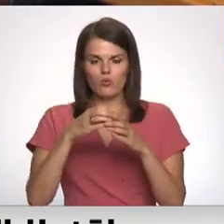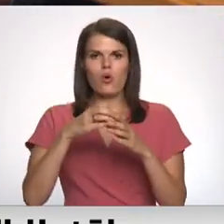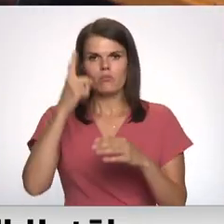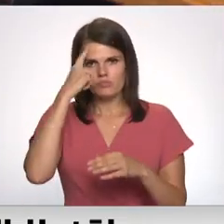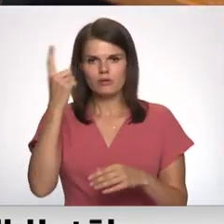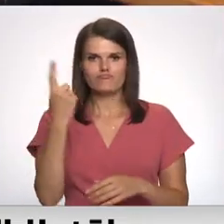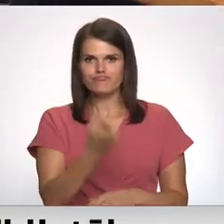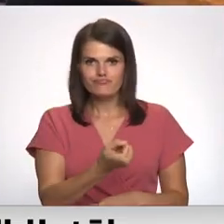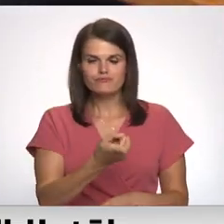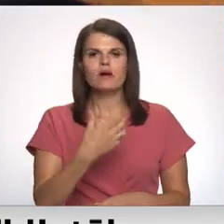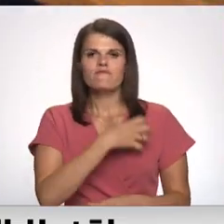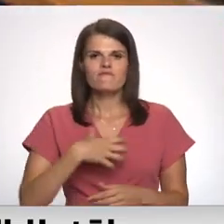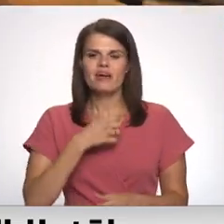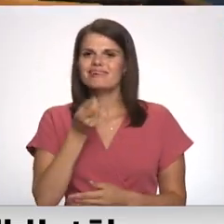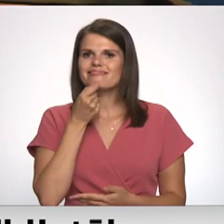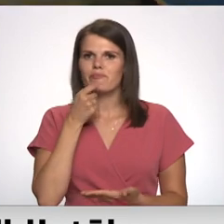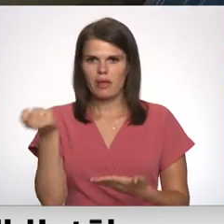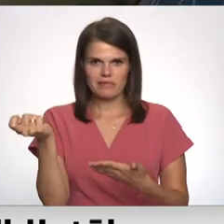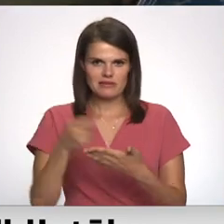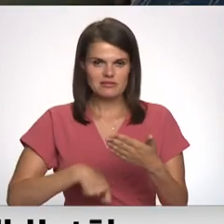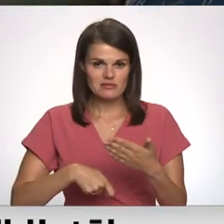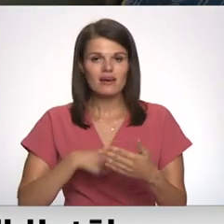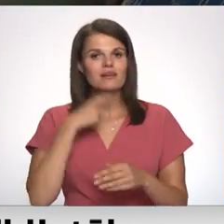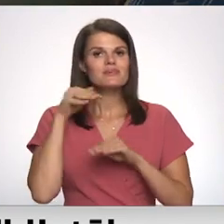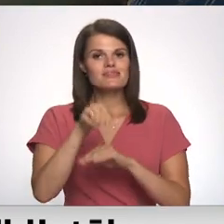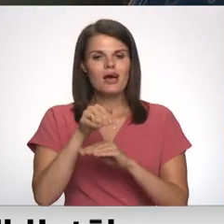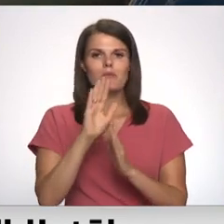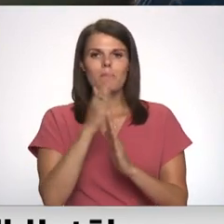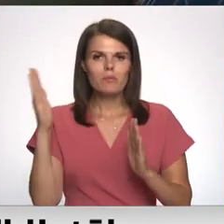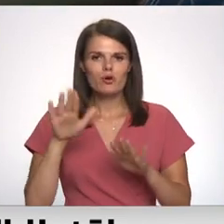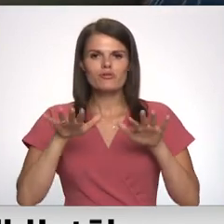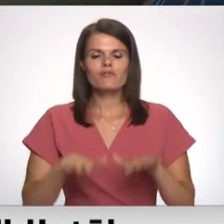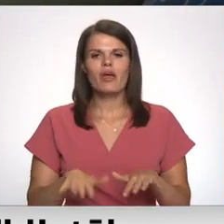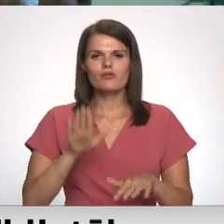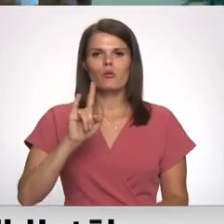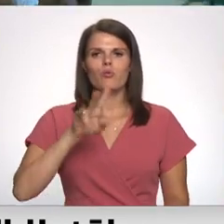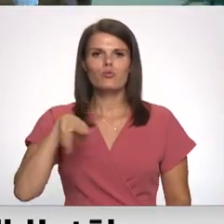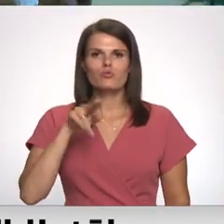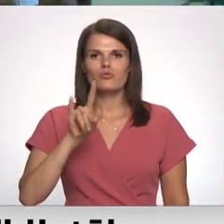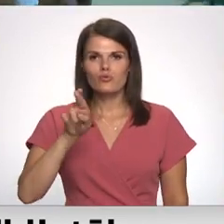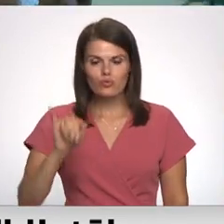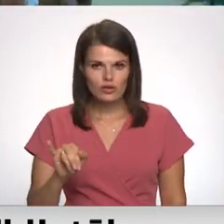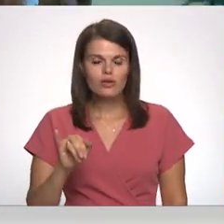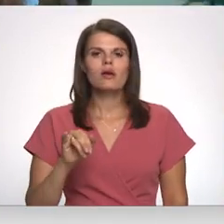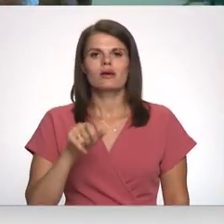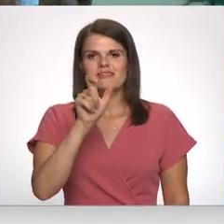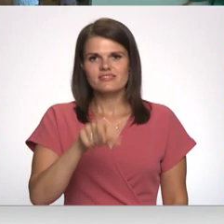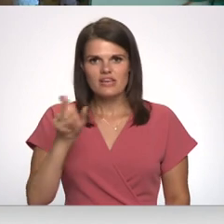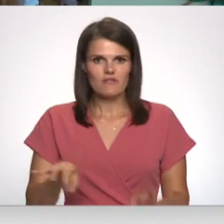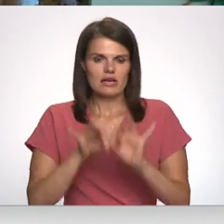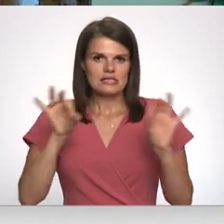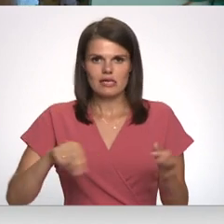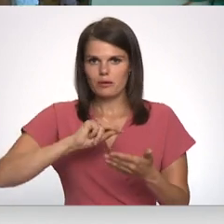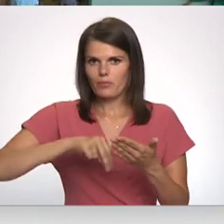grāmatu krātuvi slēgt. Lai saglabātu bibliotēku Bulduru sirdī, cilvēki sākuši pārakstu vākšanu. Mums Bulduru bibliotēka ir ļoti svarīga